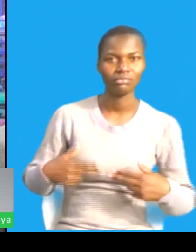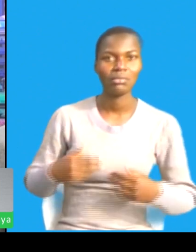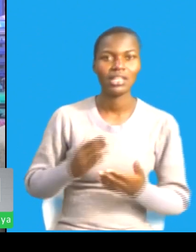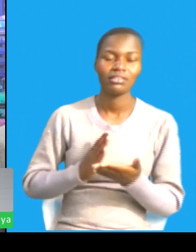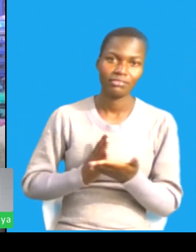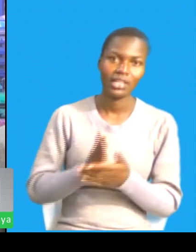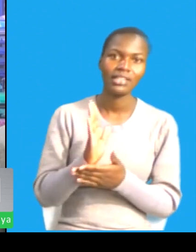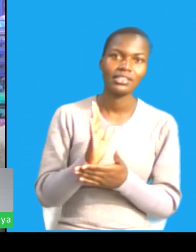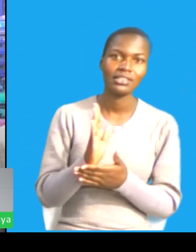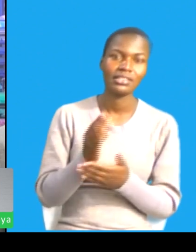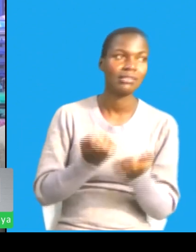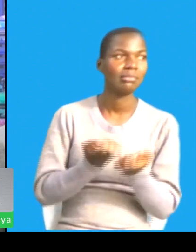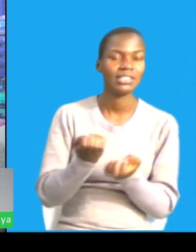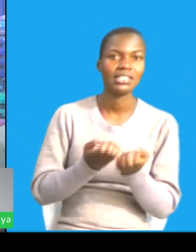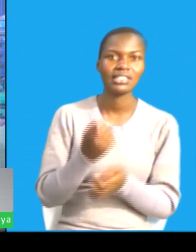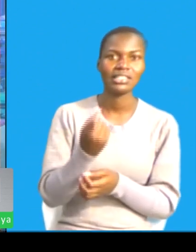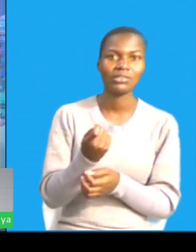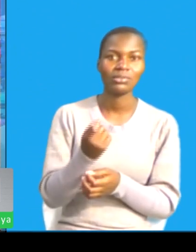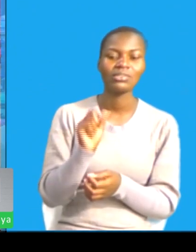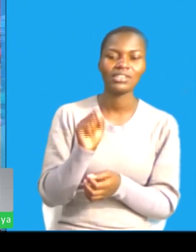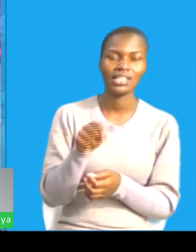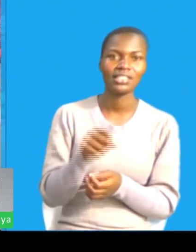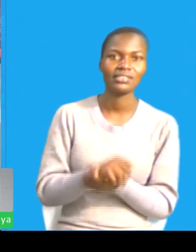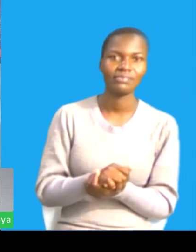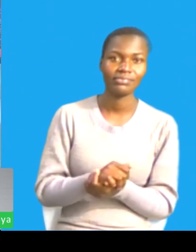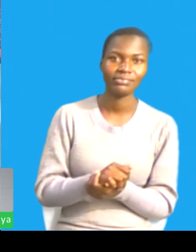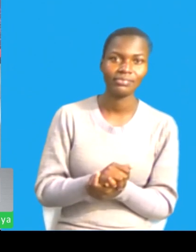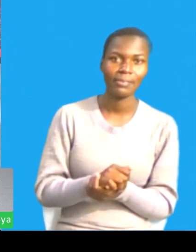kidogo, vitu kama hizi.